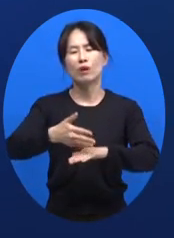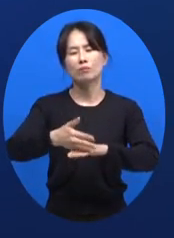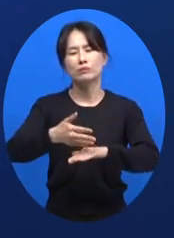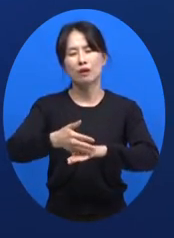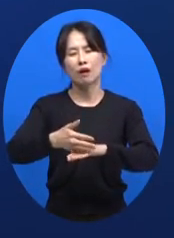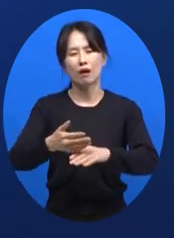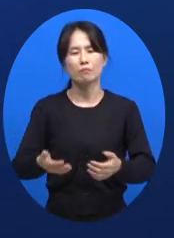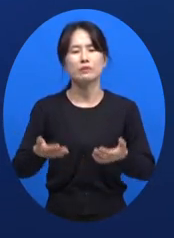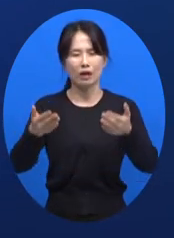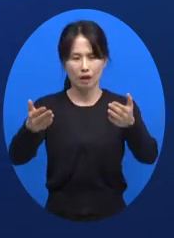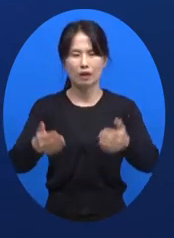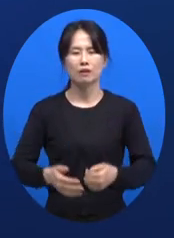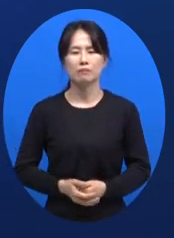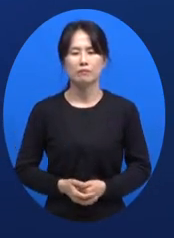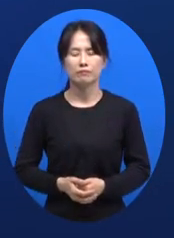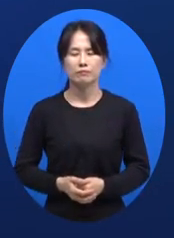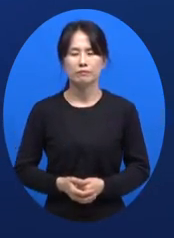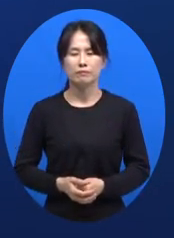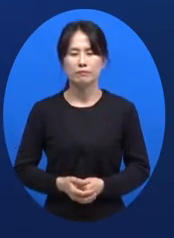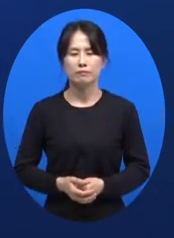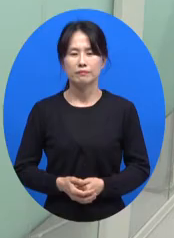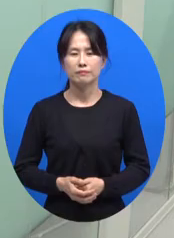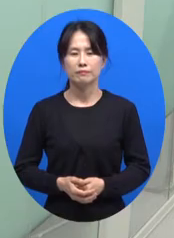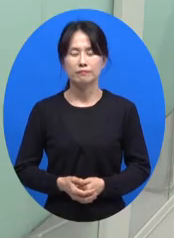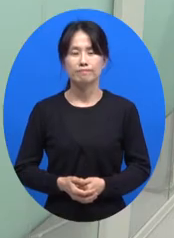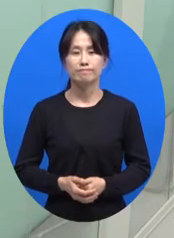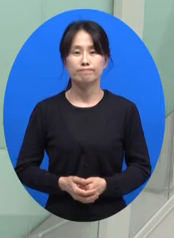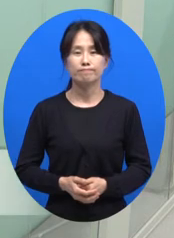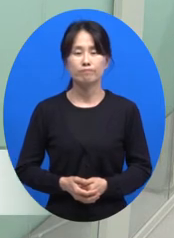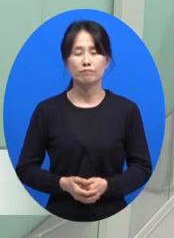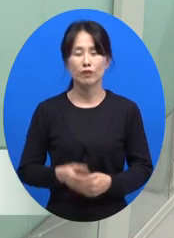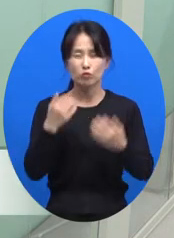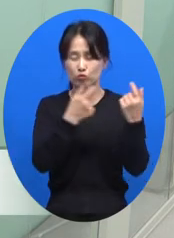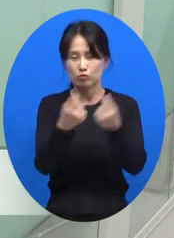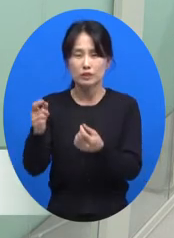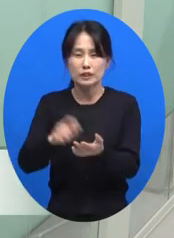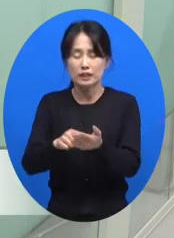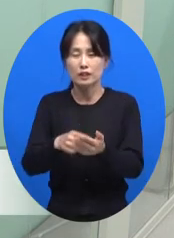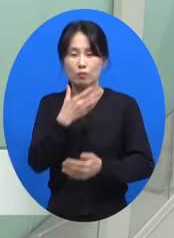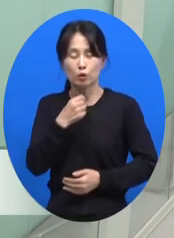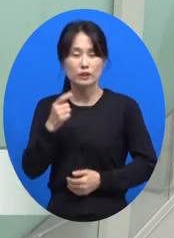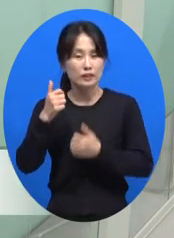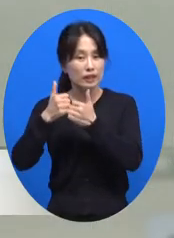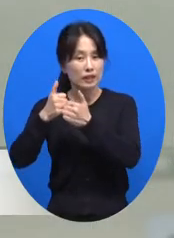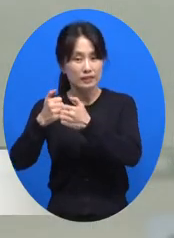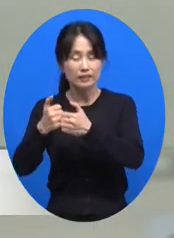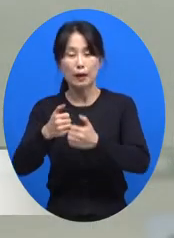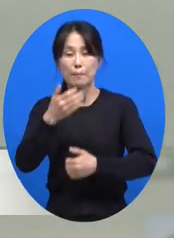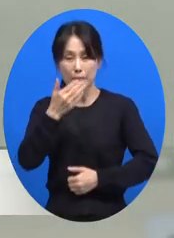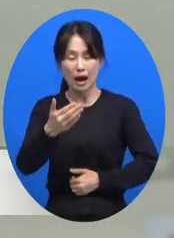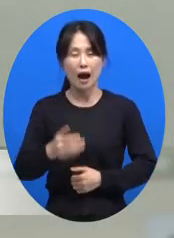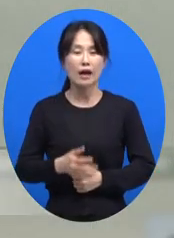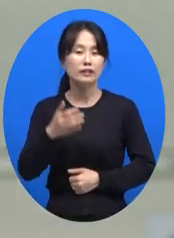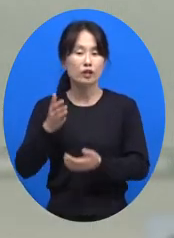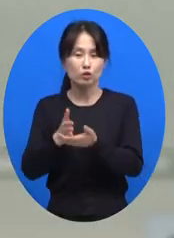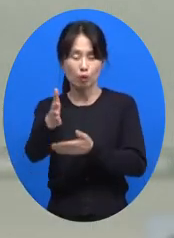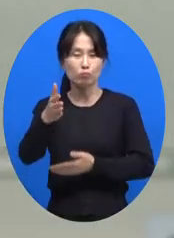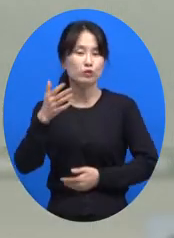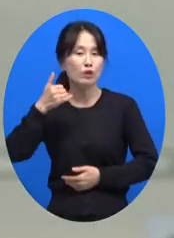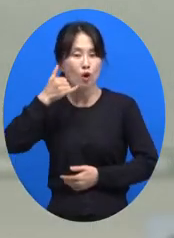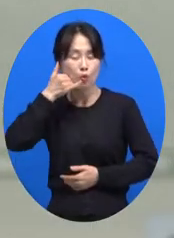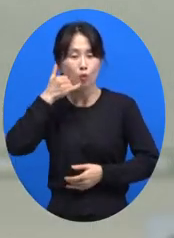너무 이번에 이제 감사드리는 부분들이죠. 경기도는 누구나 긴급복지 상담을 할수 있는 전문 콜센터를